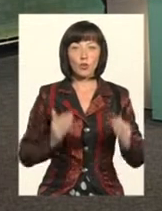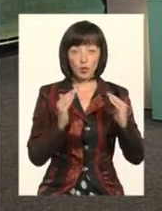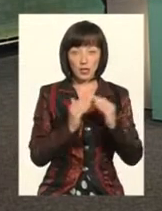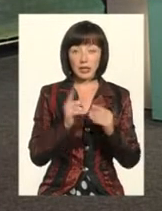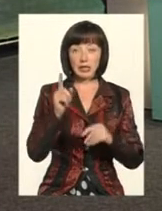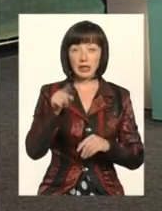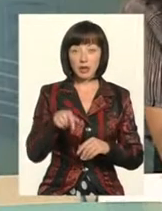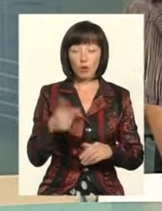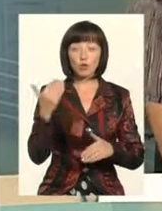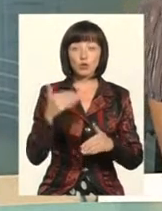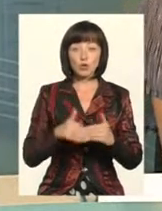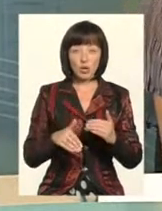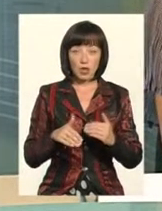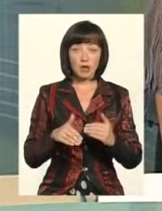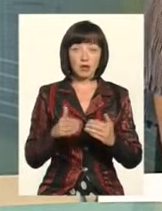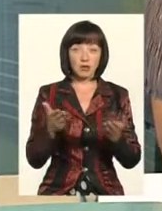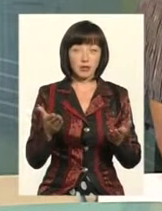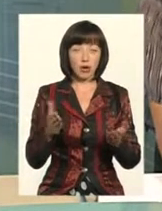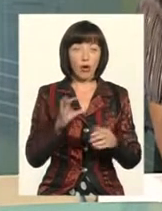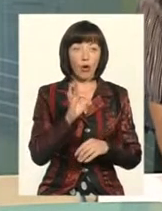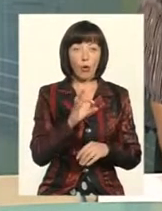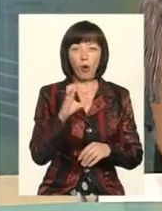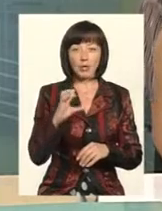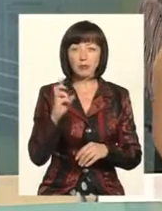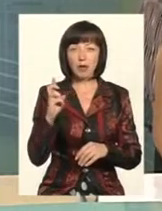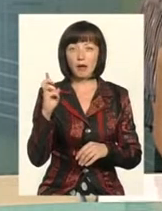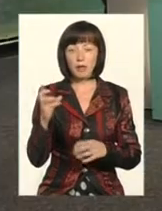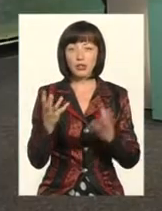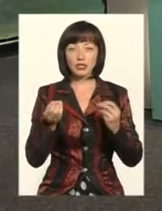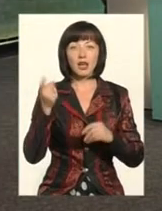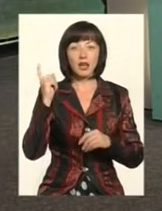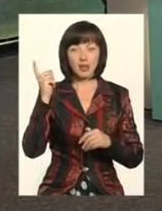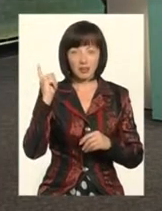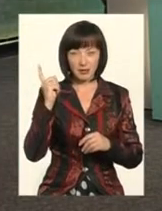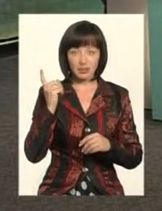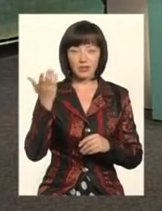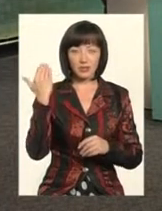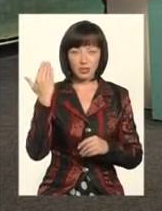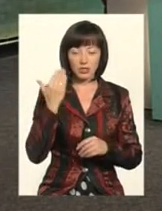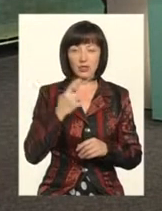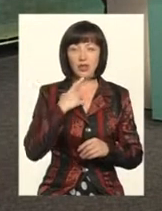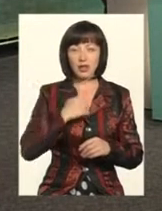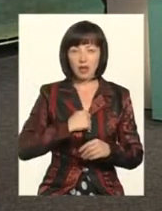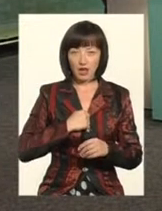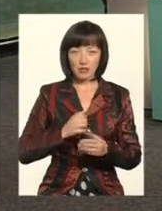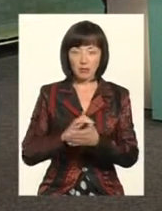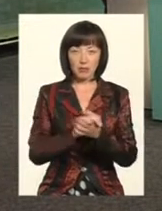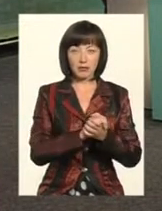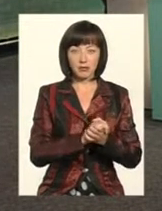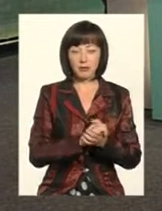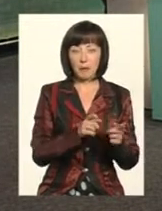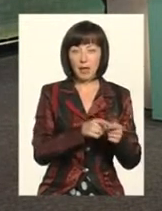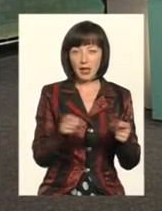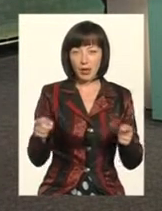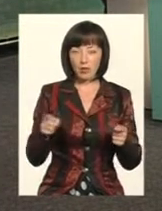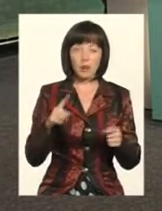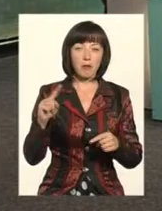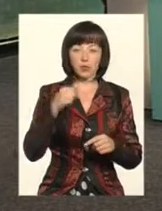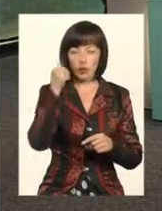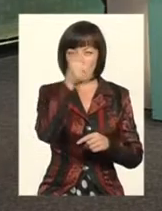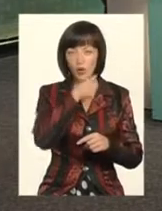тих будинків, які так, вже по суті те саме ОСББ, тільки звичайно, ще у свій час, свого часу, в радянський період, і перші роки незалежності, коли